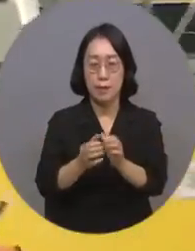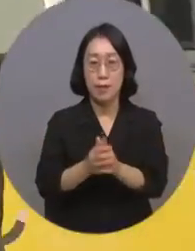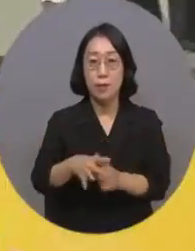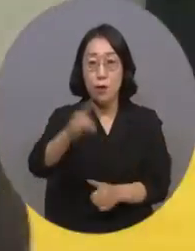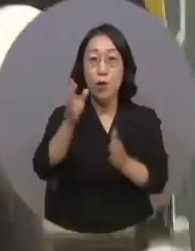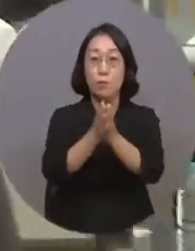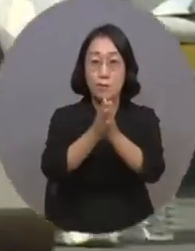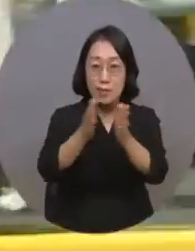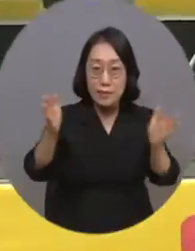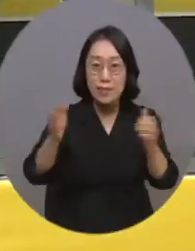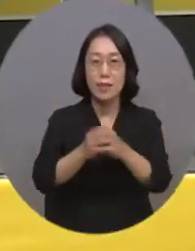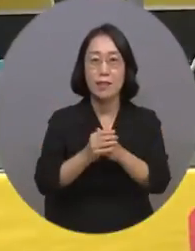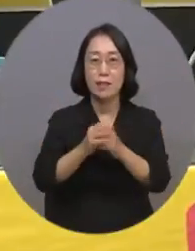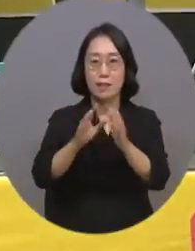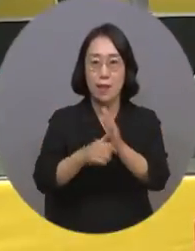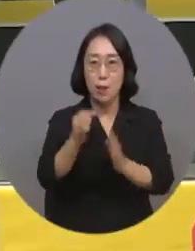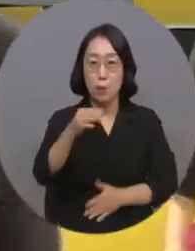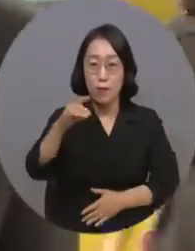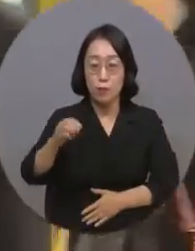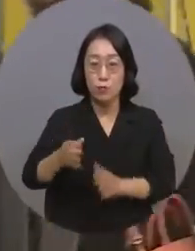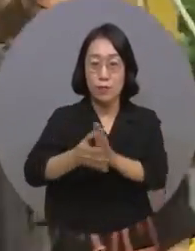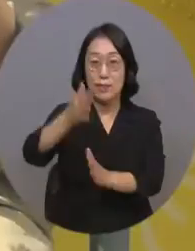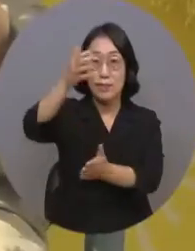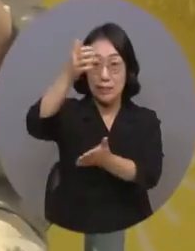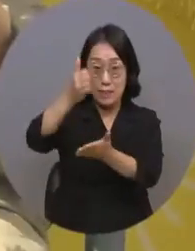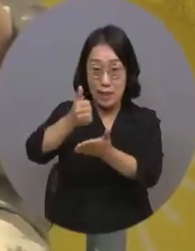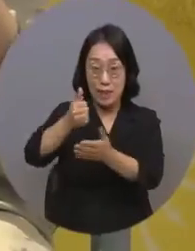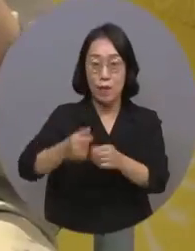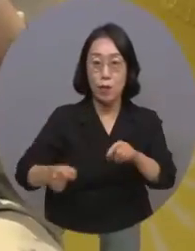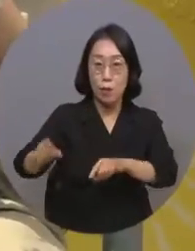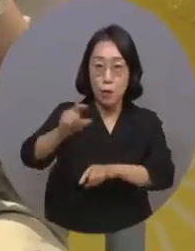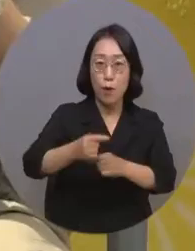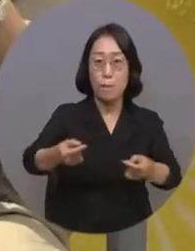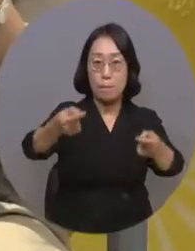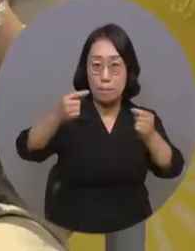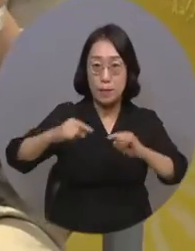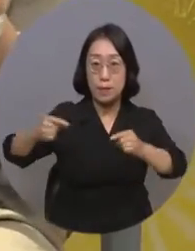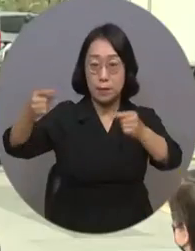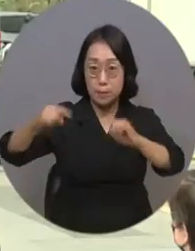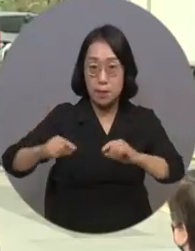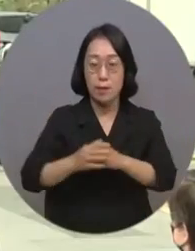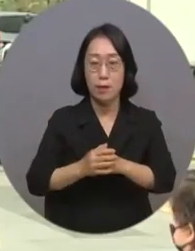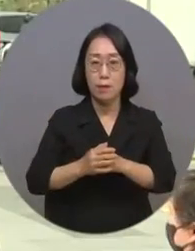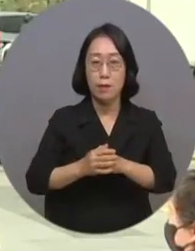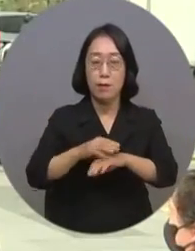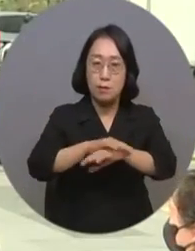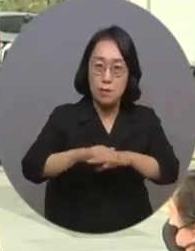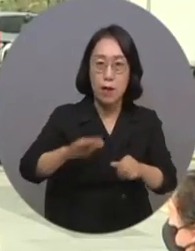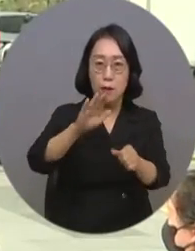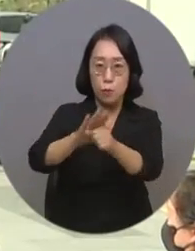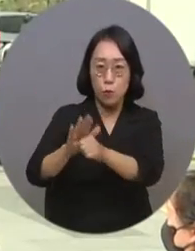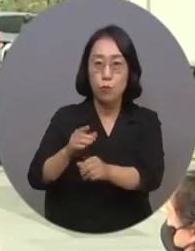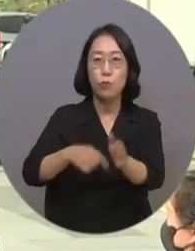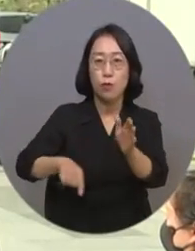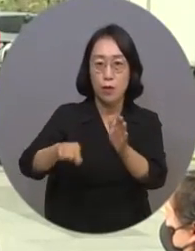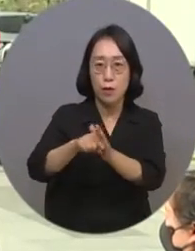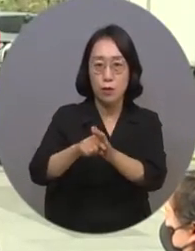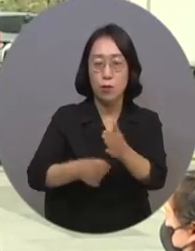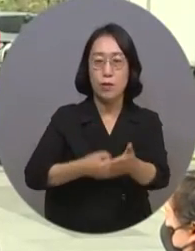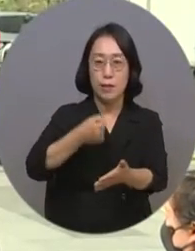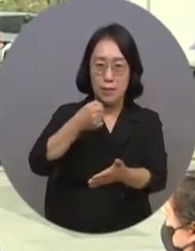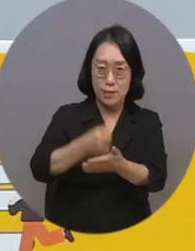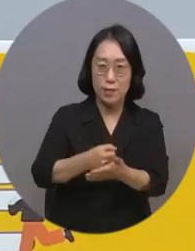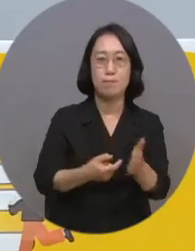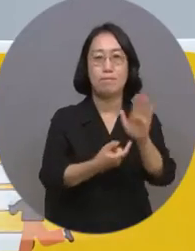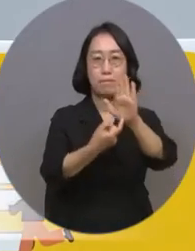시작을 알리는 개회식에는 오세훈 서울시장을 비롯한 관계자들이 참석한 가운데 원활한 지원체계 구축을 위한 의지를